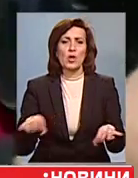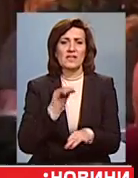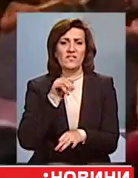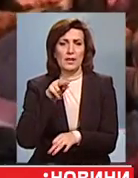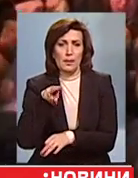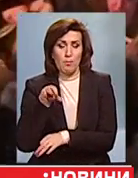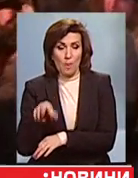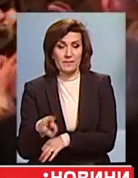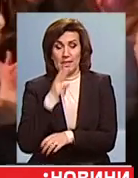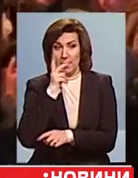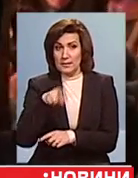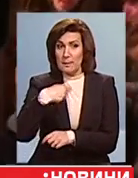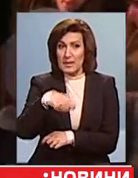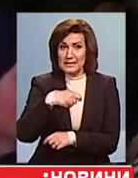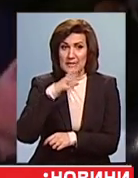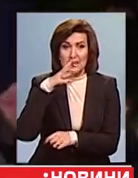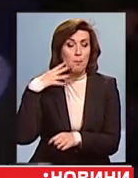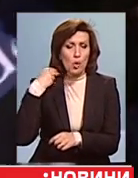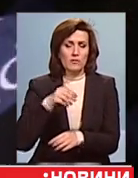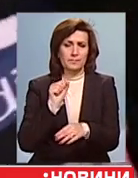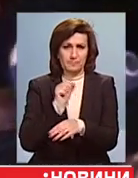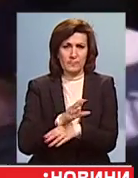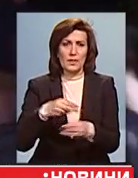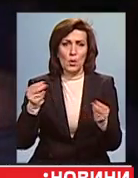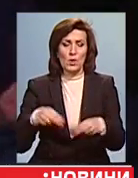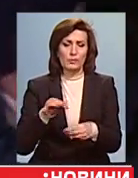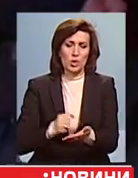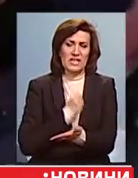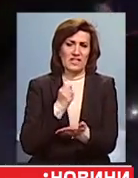Філіпом. Попри це, президент Молдови підписав указ про затвердження його кандидатури.